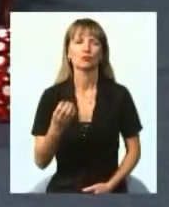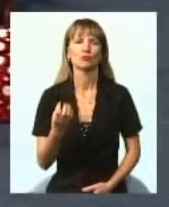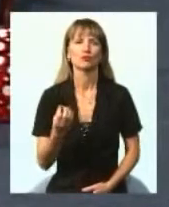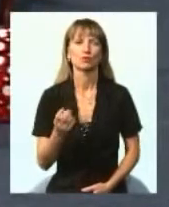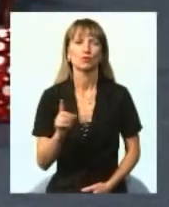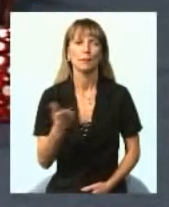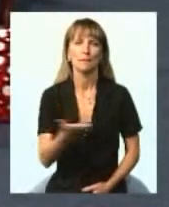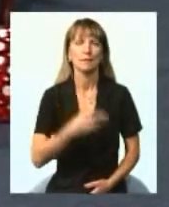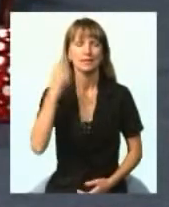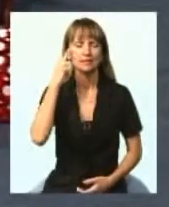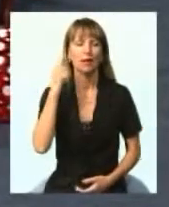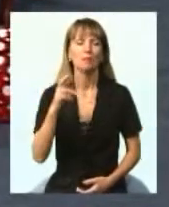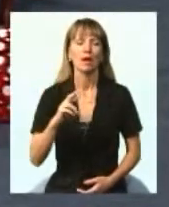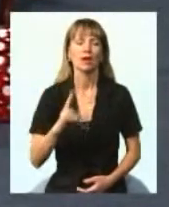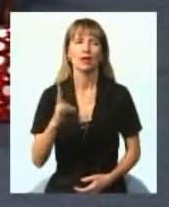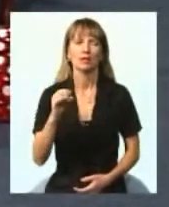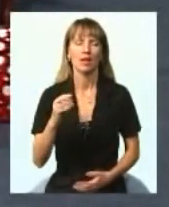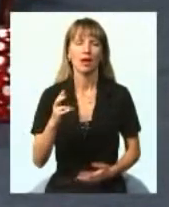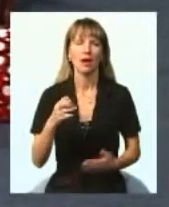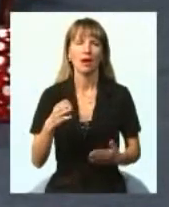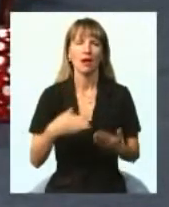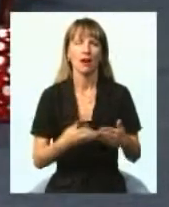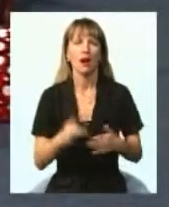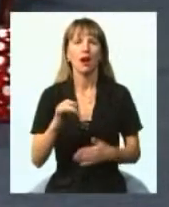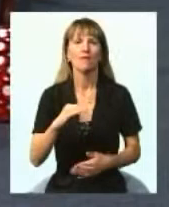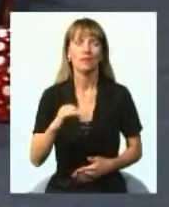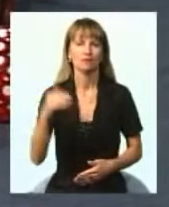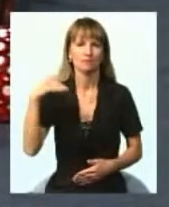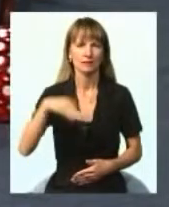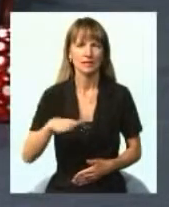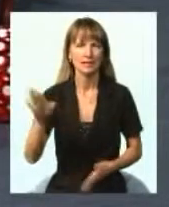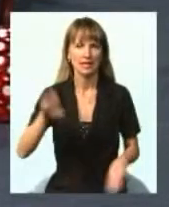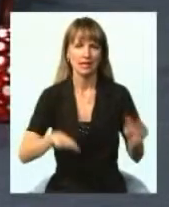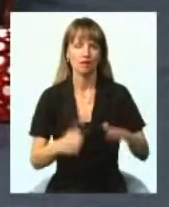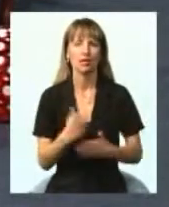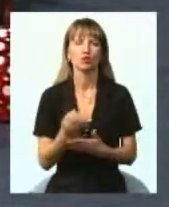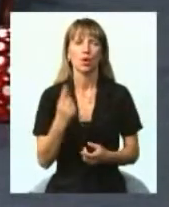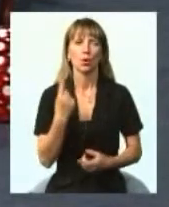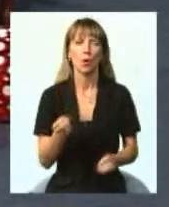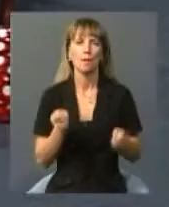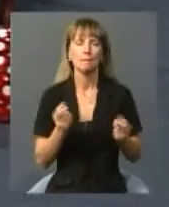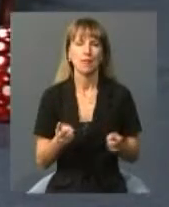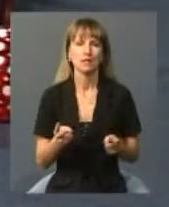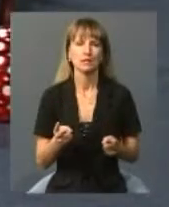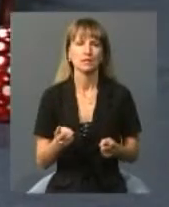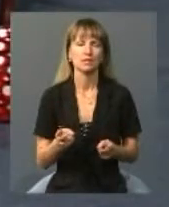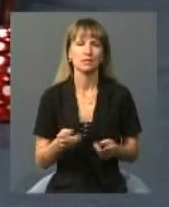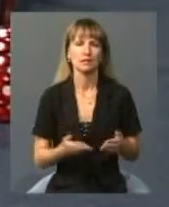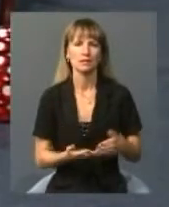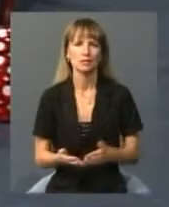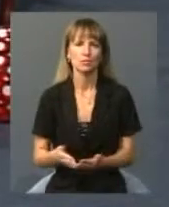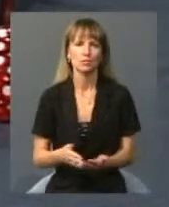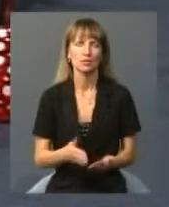ми вже знаємо, як на рафті спускатися з гір, то існує ще один такий екстремальний вид спорту. Як, Тимофій, підскажи на